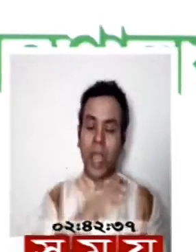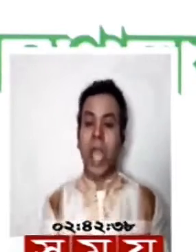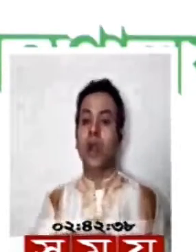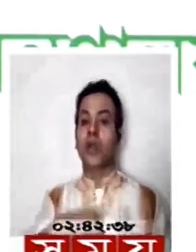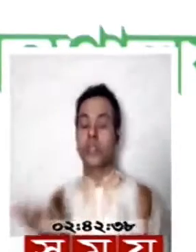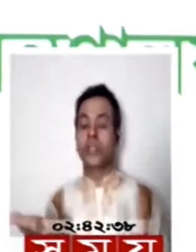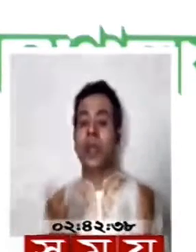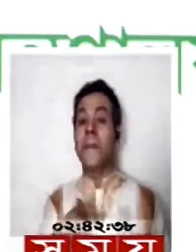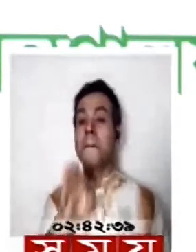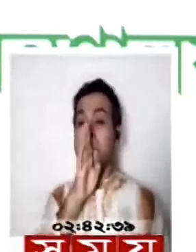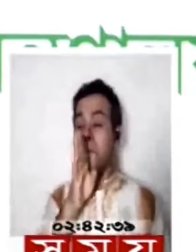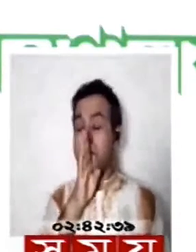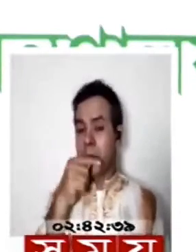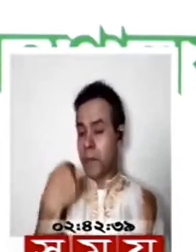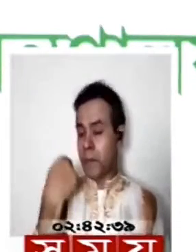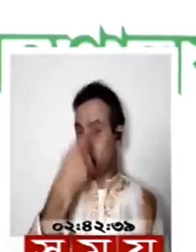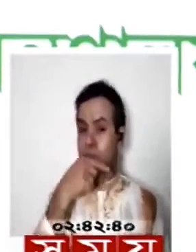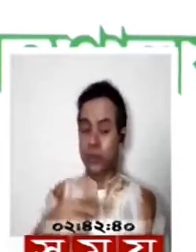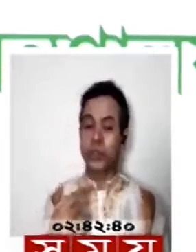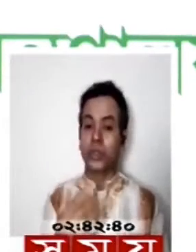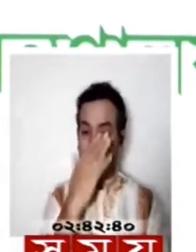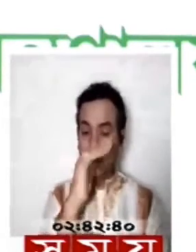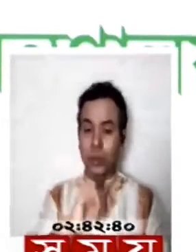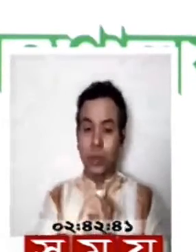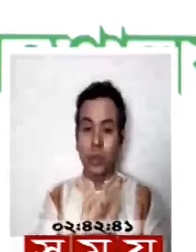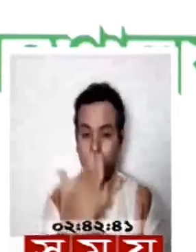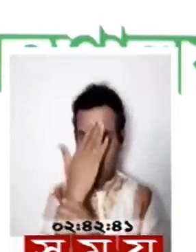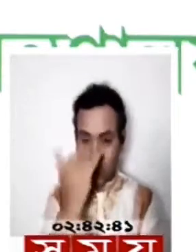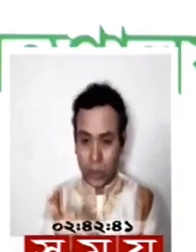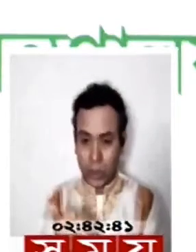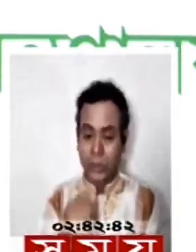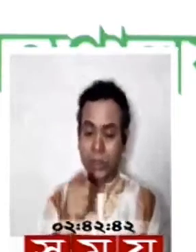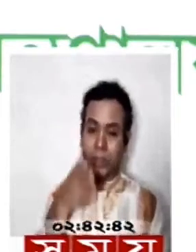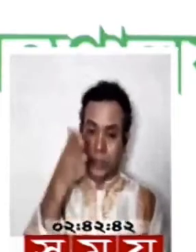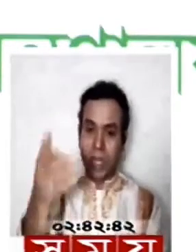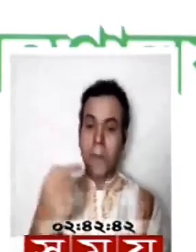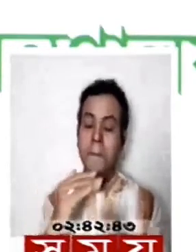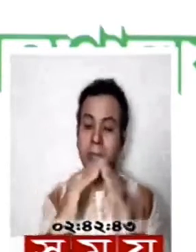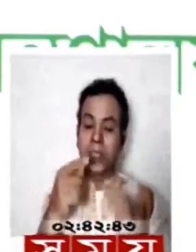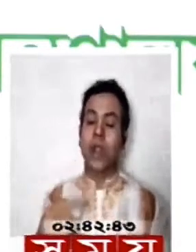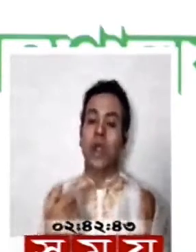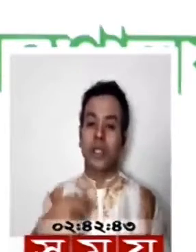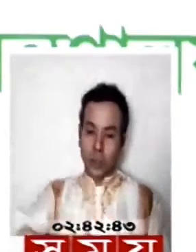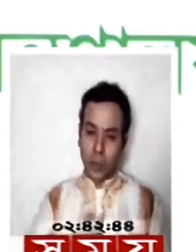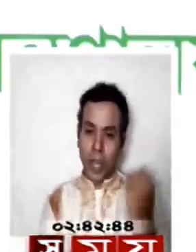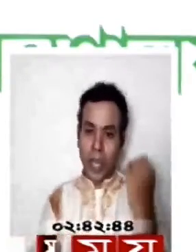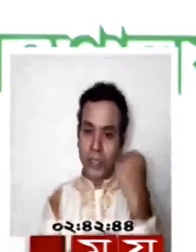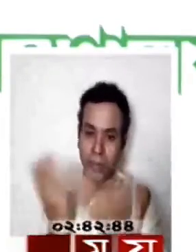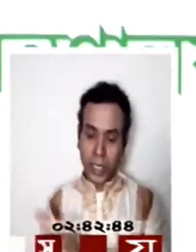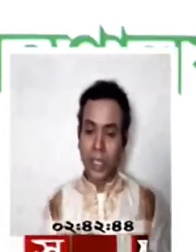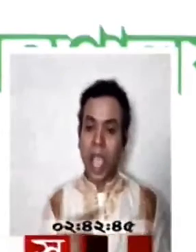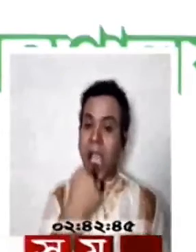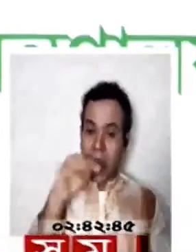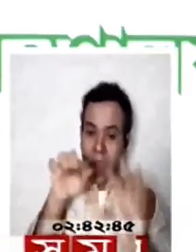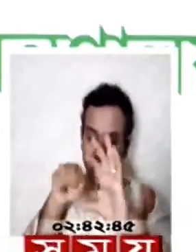তারা পরীক্ষা করবেন, তখন সরকারের দেওয়া RT-PCR কিট দিয়ে তারা পরীক্ষা করবেন, কিন্তু তাদের নিজেদের